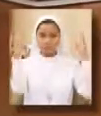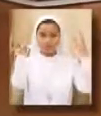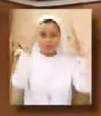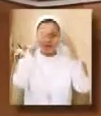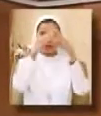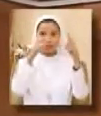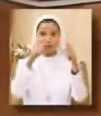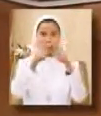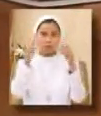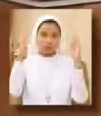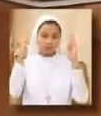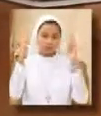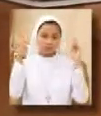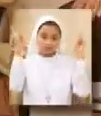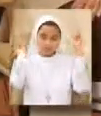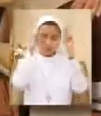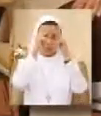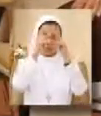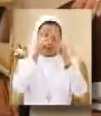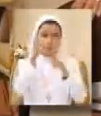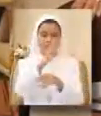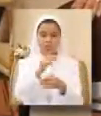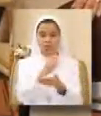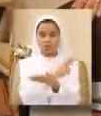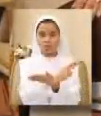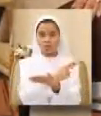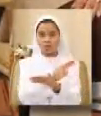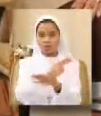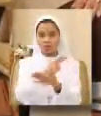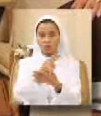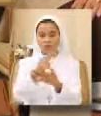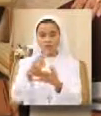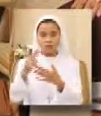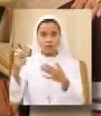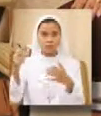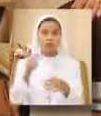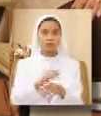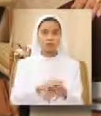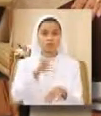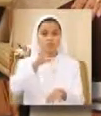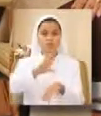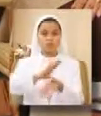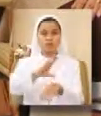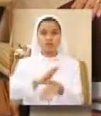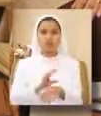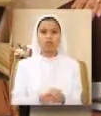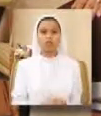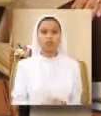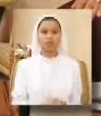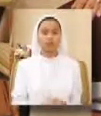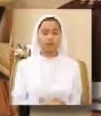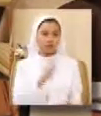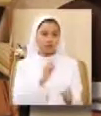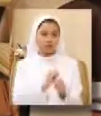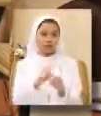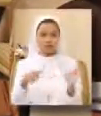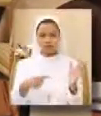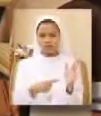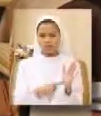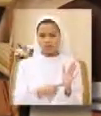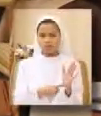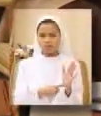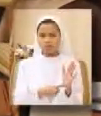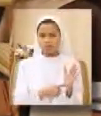Isa kabuuan ng ating inang simbahan. So, ito ay parang isang pledge ng Archbishop na magiging tapat